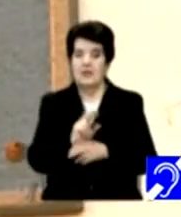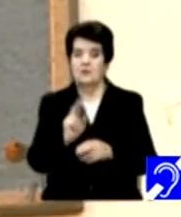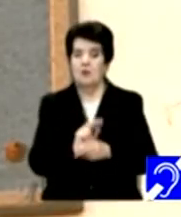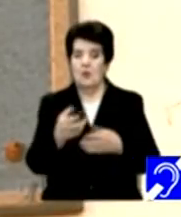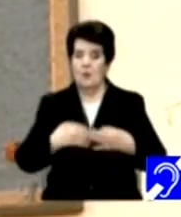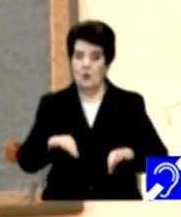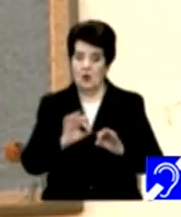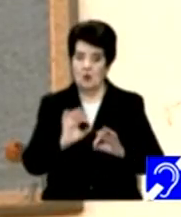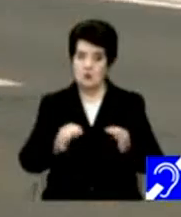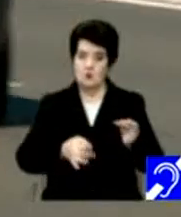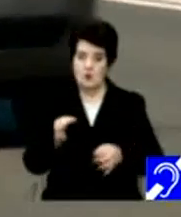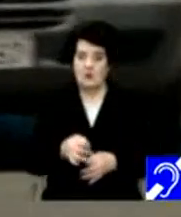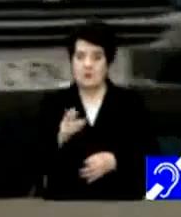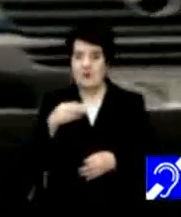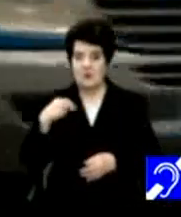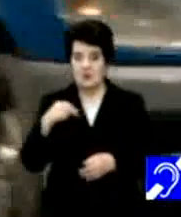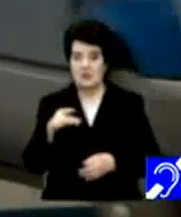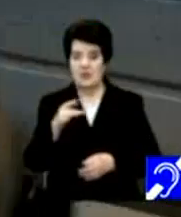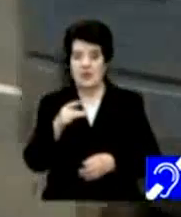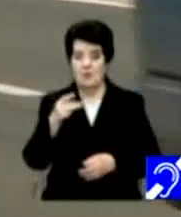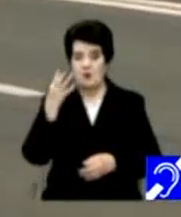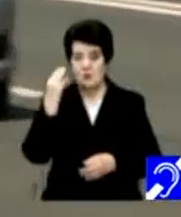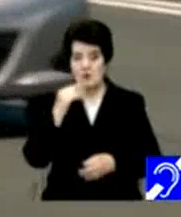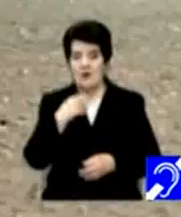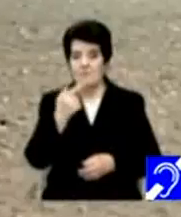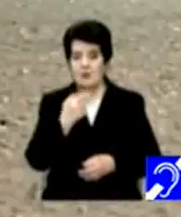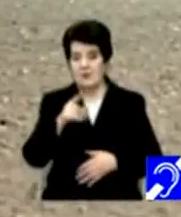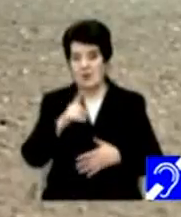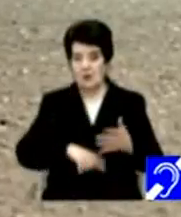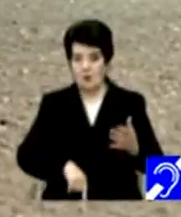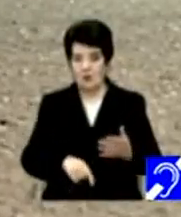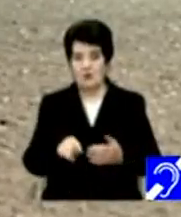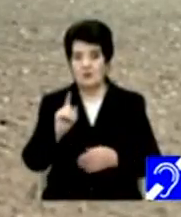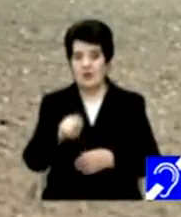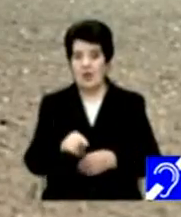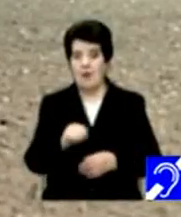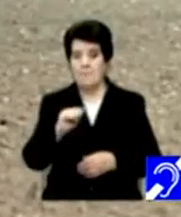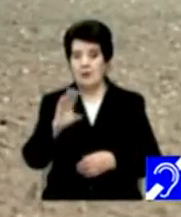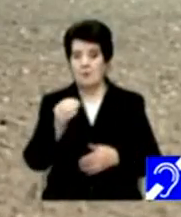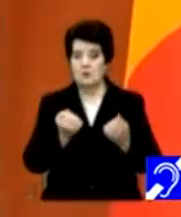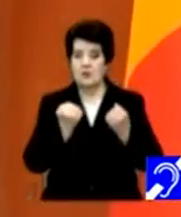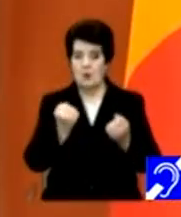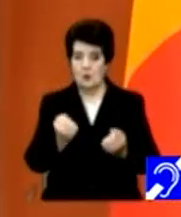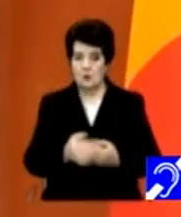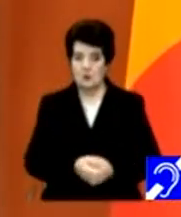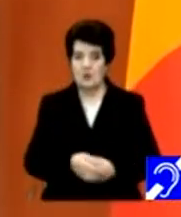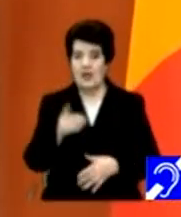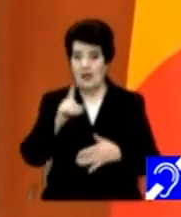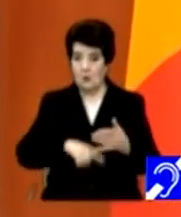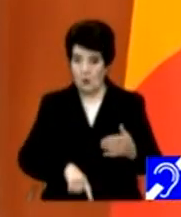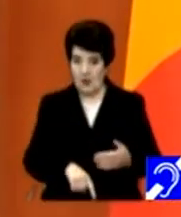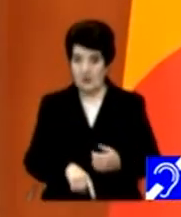și judecătorilor. Președintele Republicii Moldova a vorbit și despre recunoașterea reciprocă a permiselor de conducere. Recunoașterea